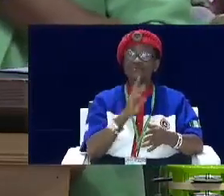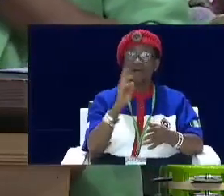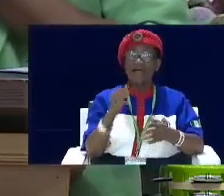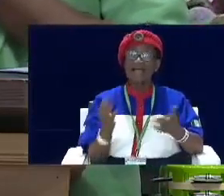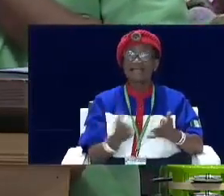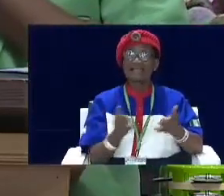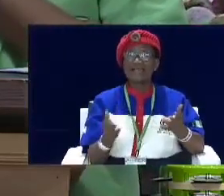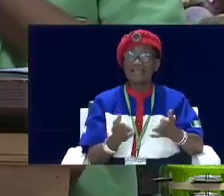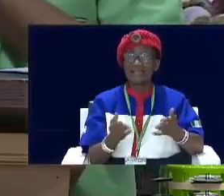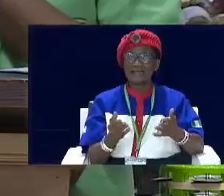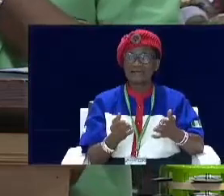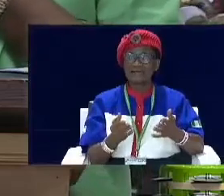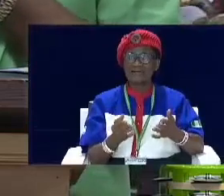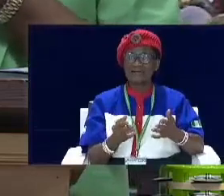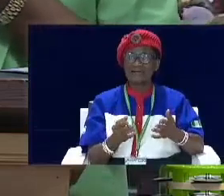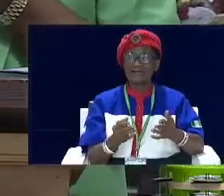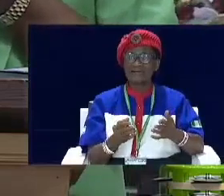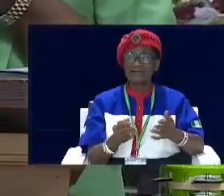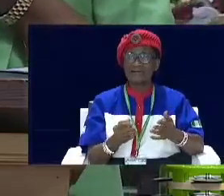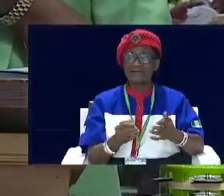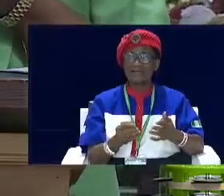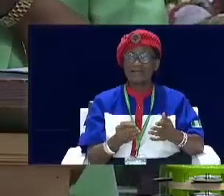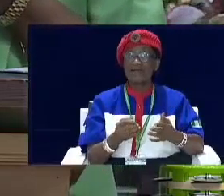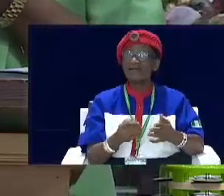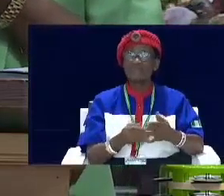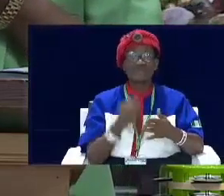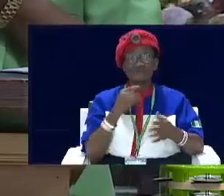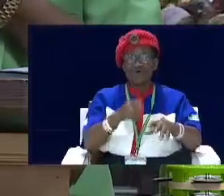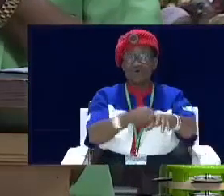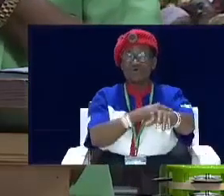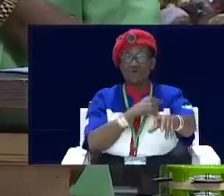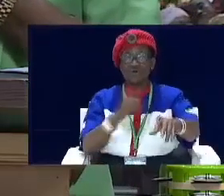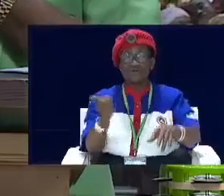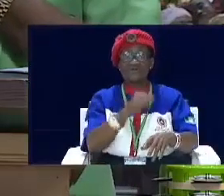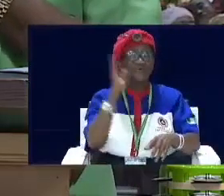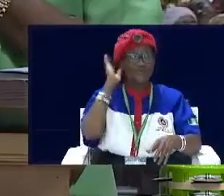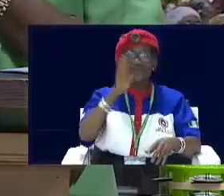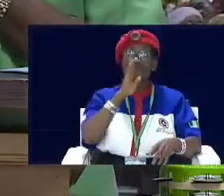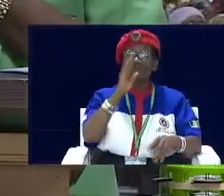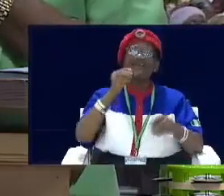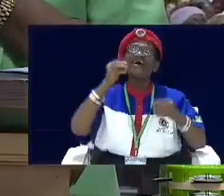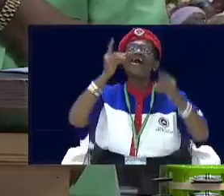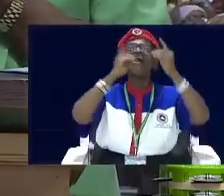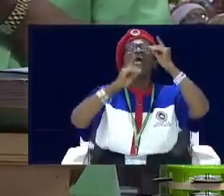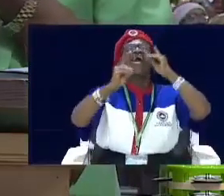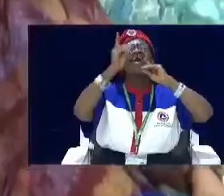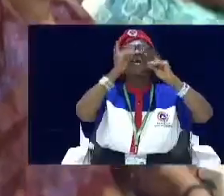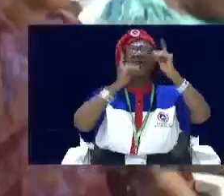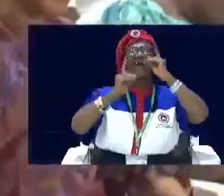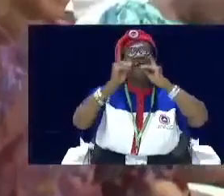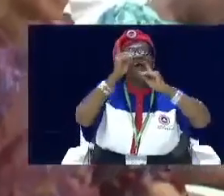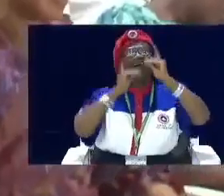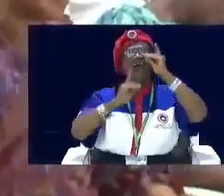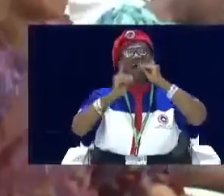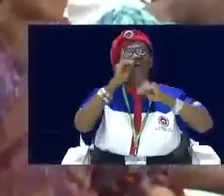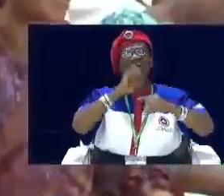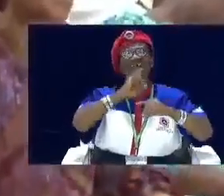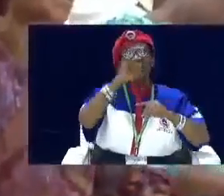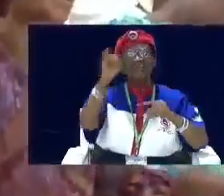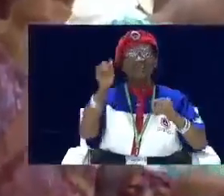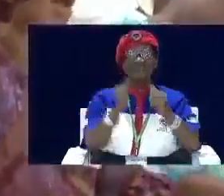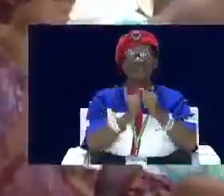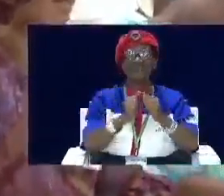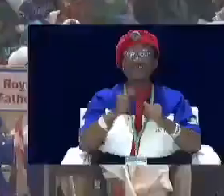Before very long. Láìpẹ́ láì jìnà. You will be dining with the high and mighty. Ìwọ náà yóò máa jẹ pẹ̀lú